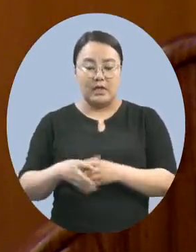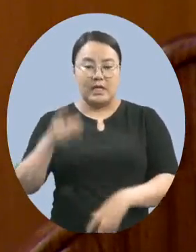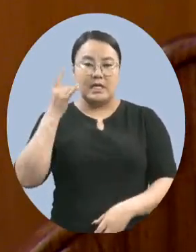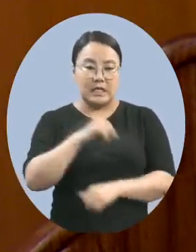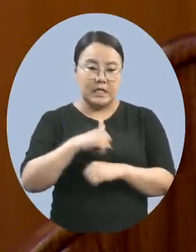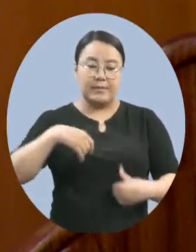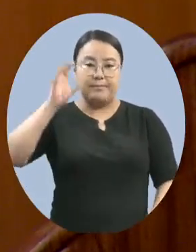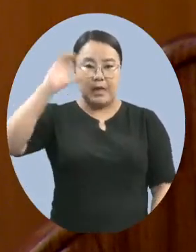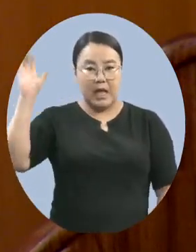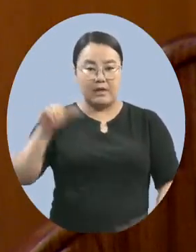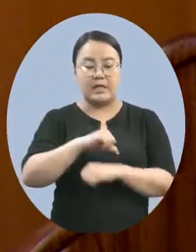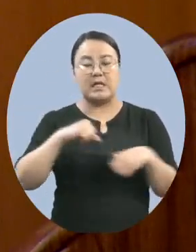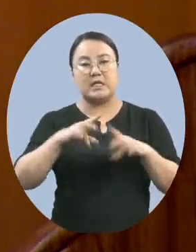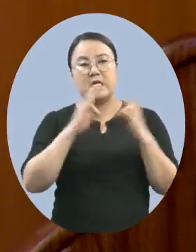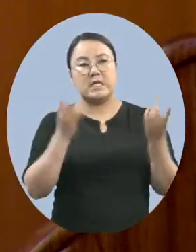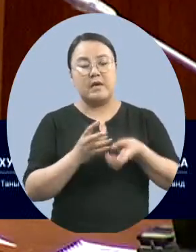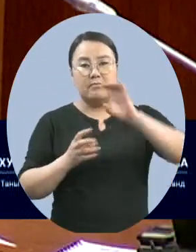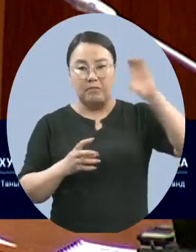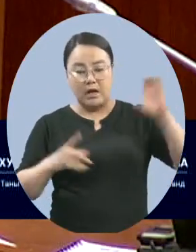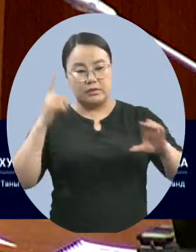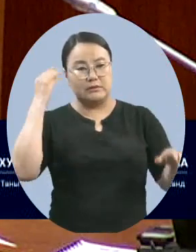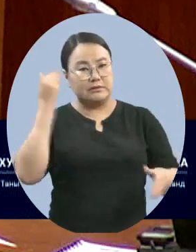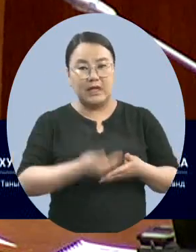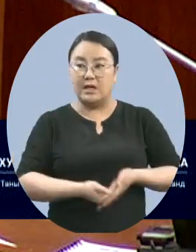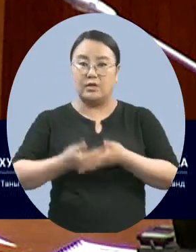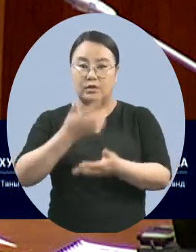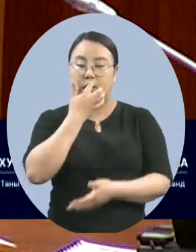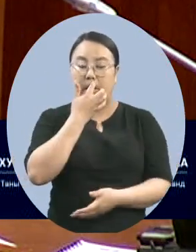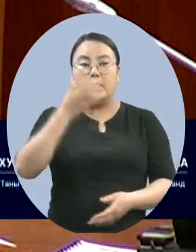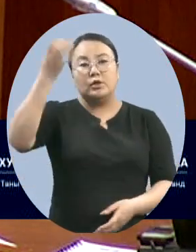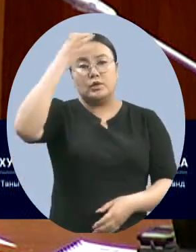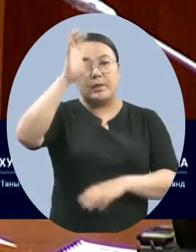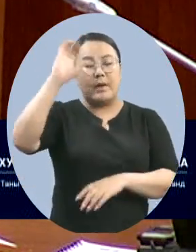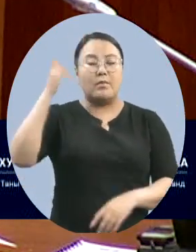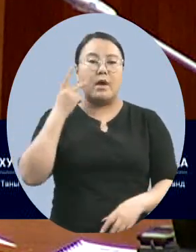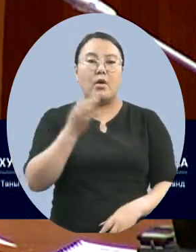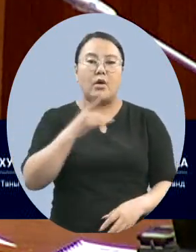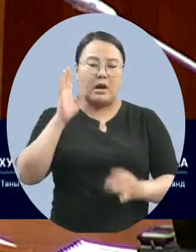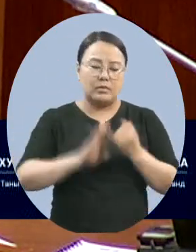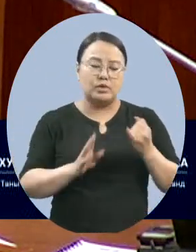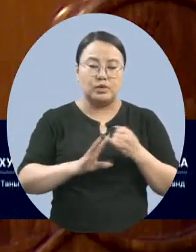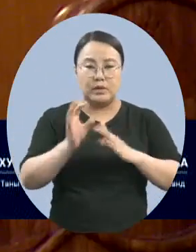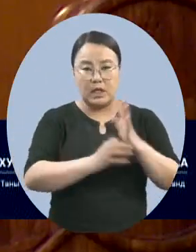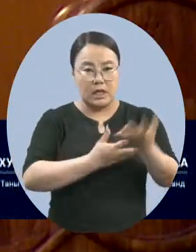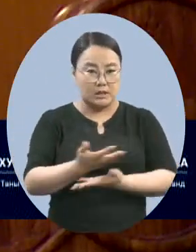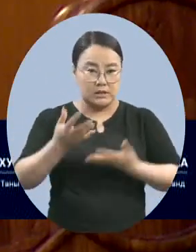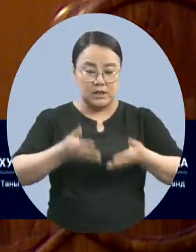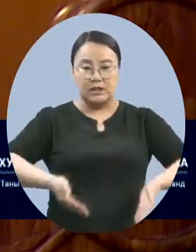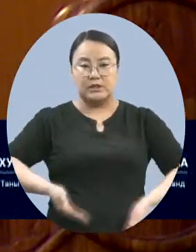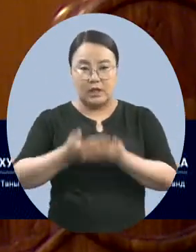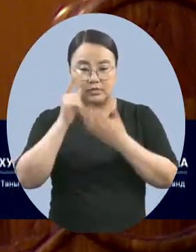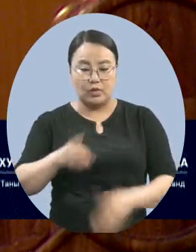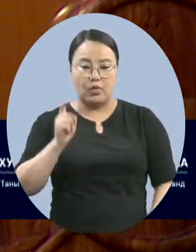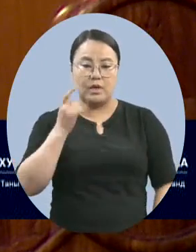иргэд байгууллага иргэний нийгмийн зүгээс тодорхой саналууд ирсэнтэй холбогдуулан төрийн байгуулалтын байнгын хороо эцсийн хилцүүлгээр дэмжигдсэн